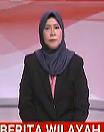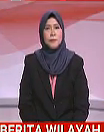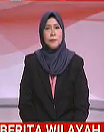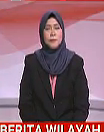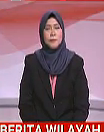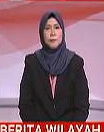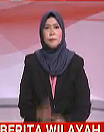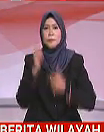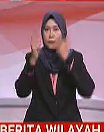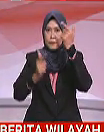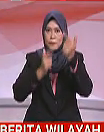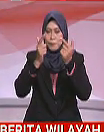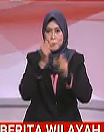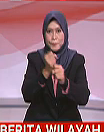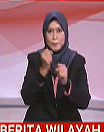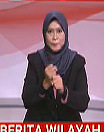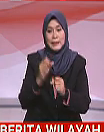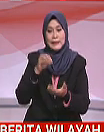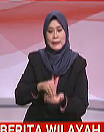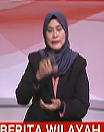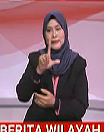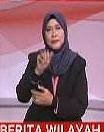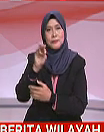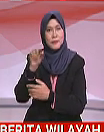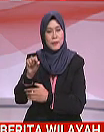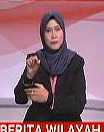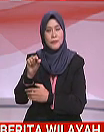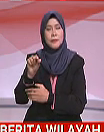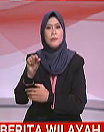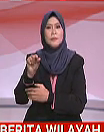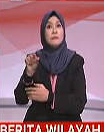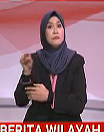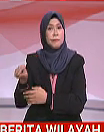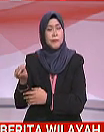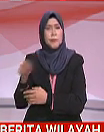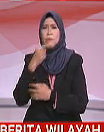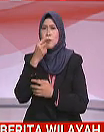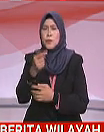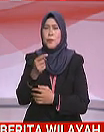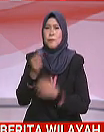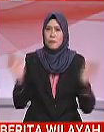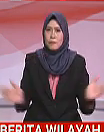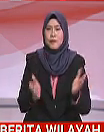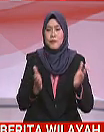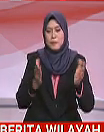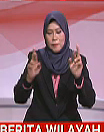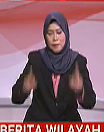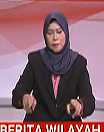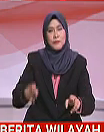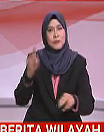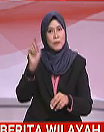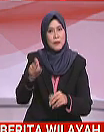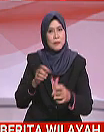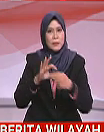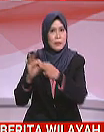Sementara itu, dalam lawatan kerjanya di Limbang baru-baru ini, Datuk Patinggi Abang Johari Tun Openg menyeru rakyat khasnya komuniti setempat untuk terus